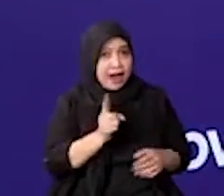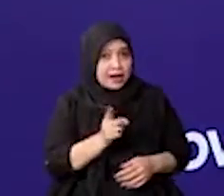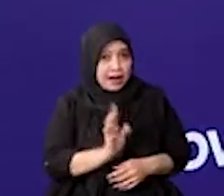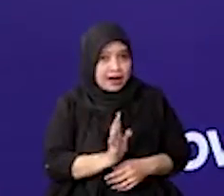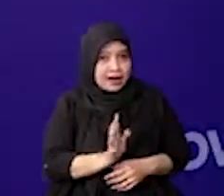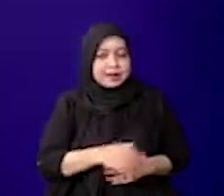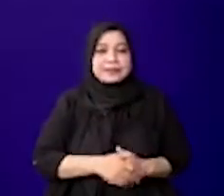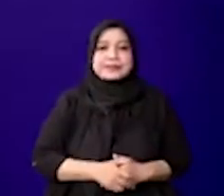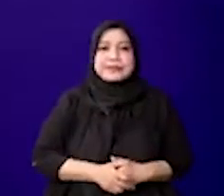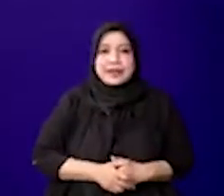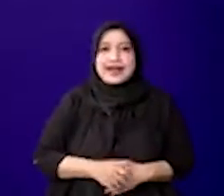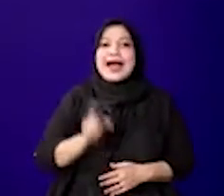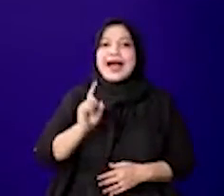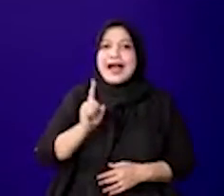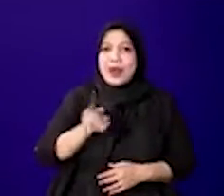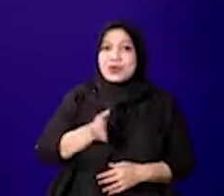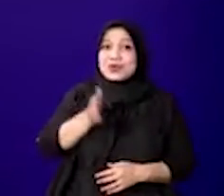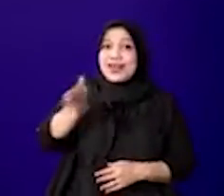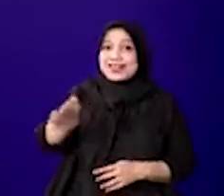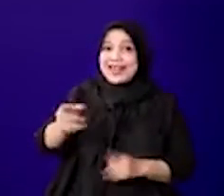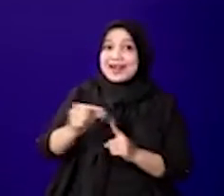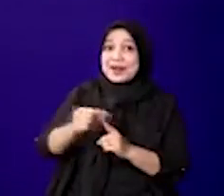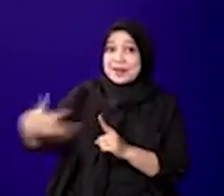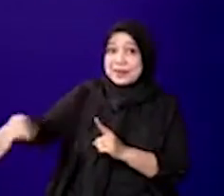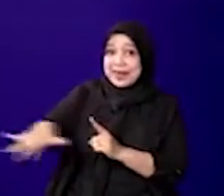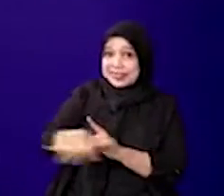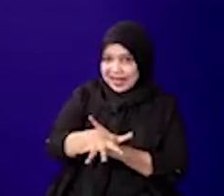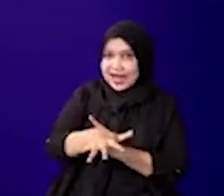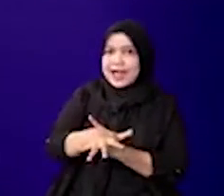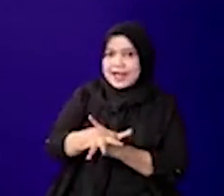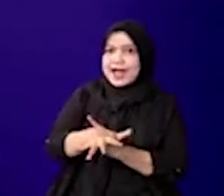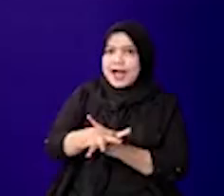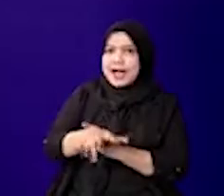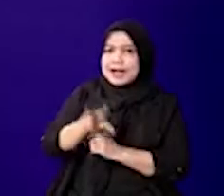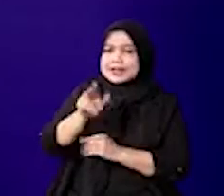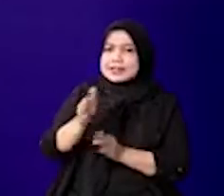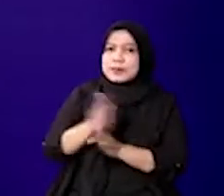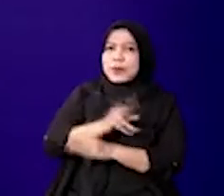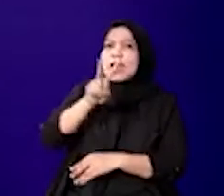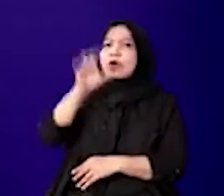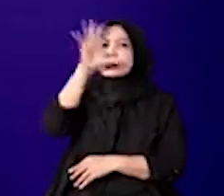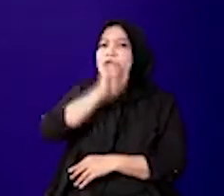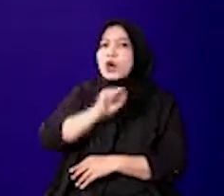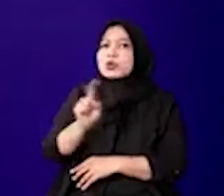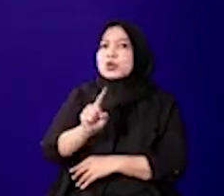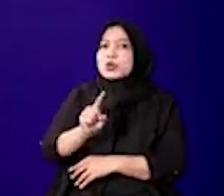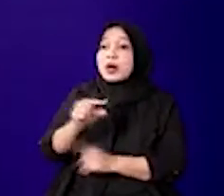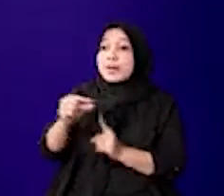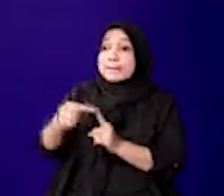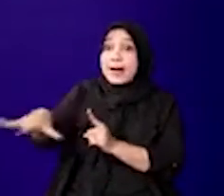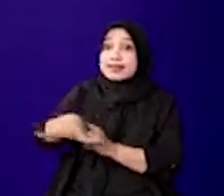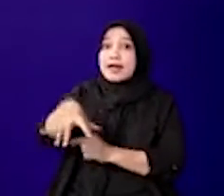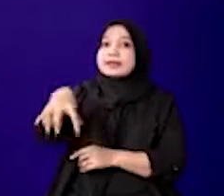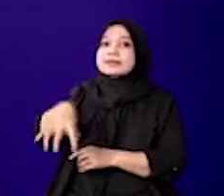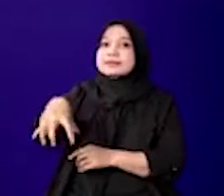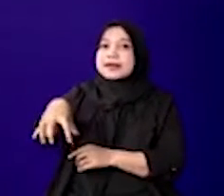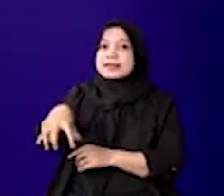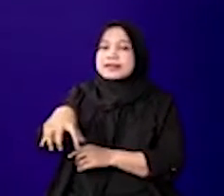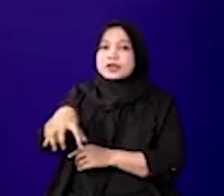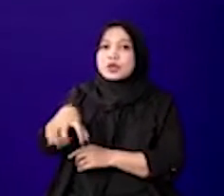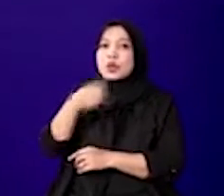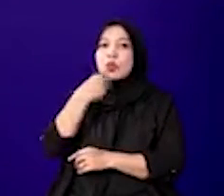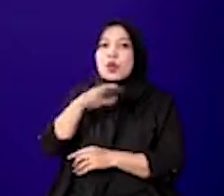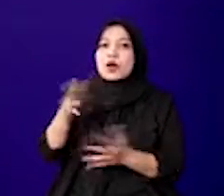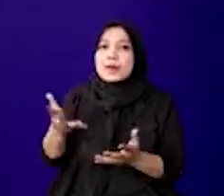ya kalau kita ke pantai kita harus tahu kita di pantai dengan zona apa begitu Jadi kayak kalau kita ke Bali